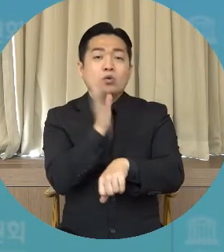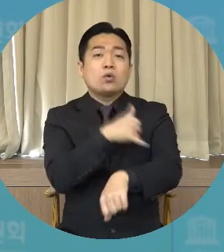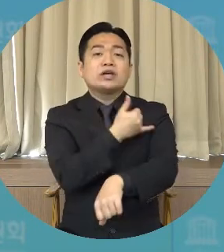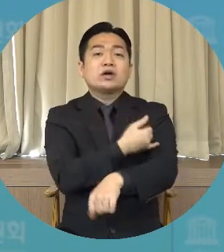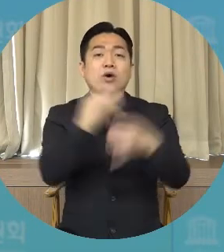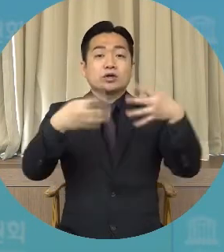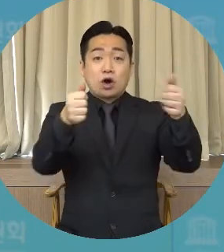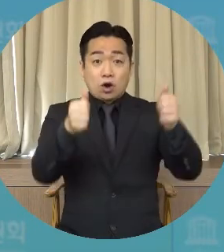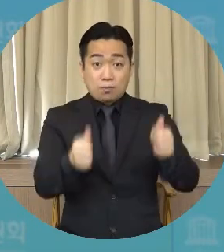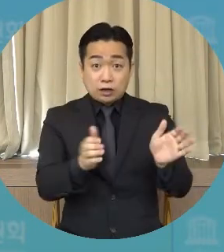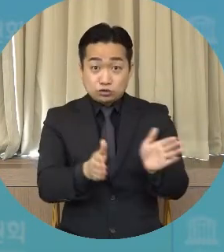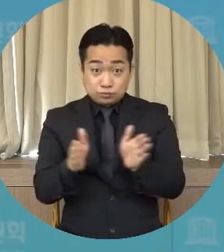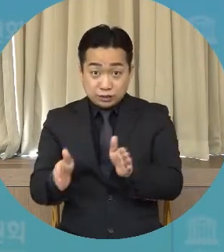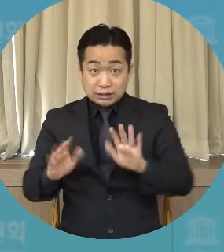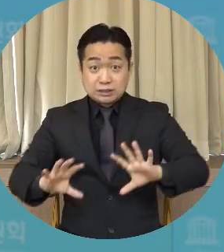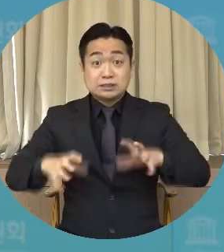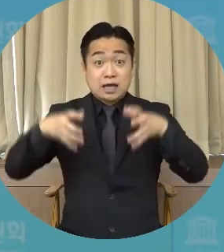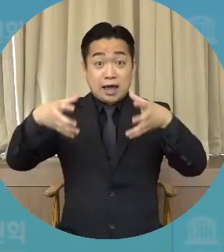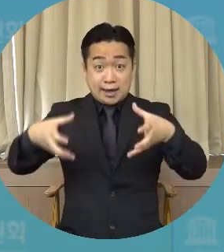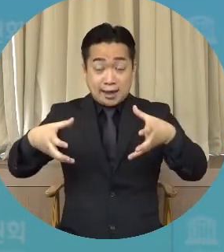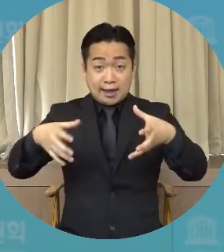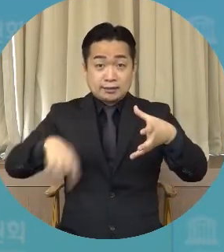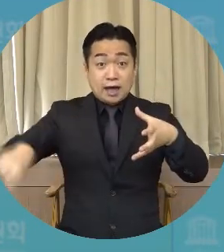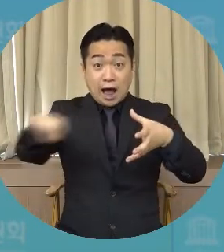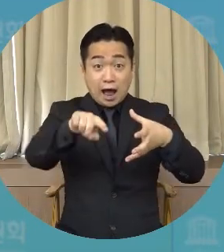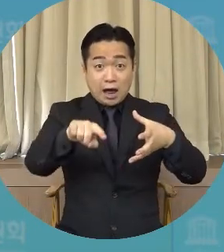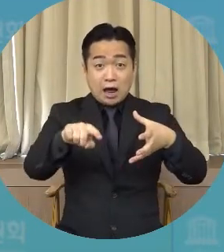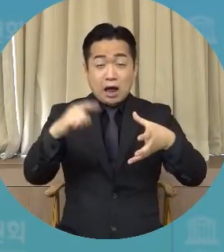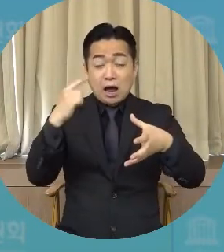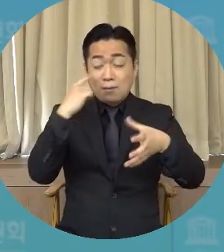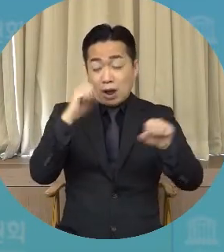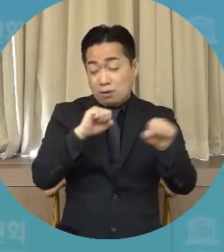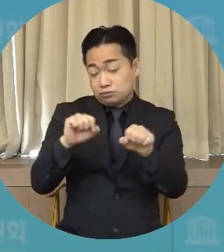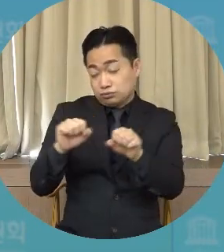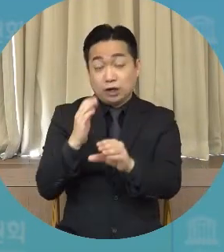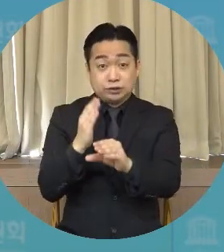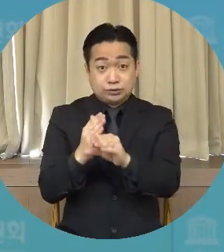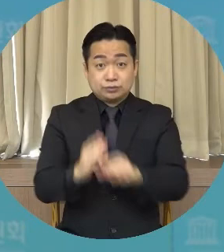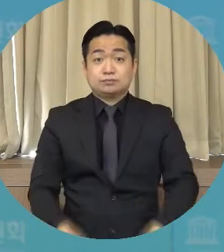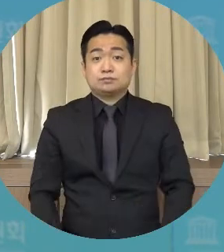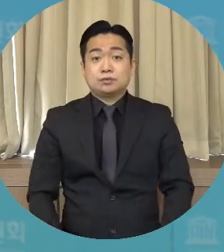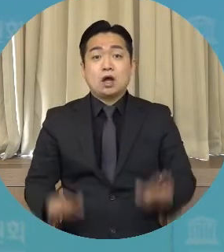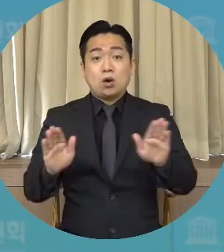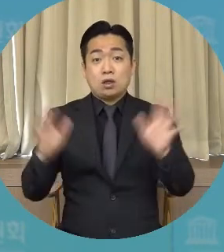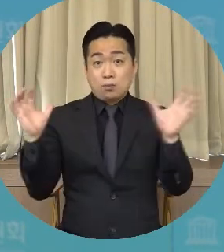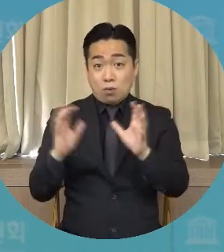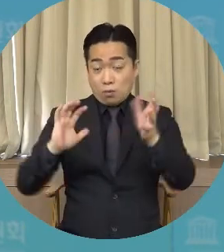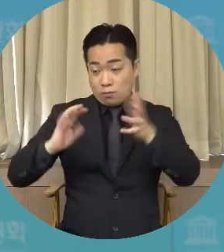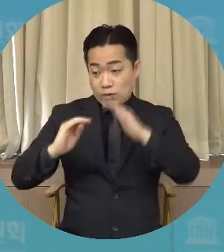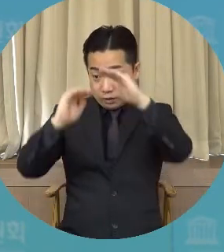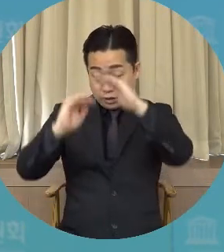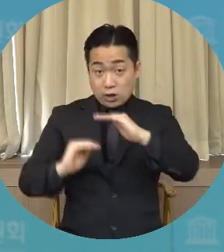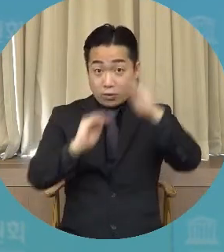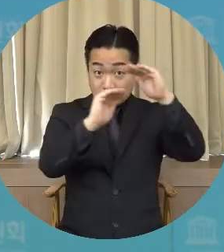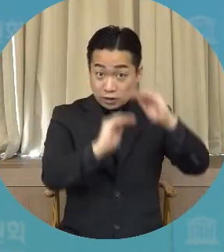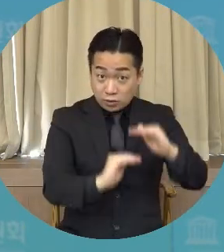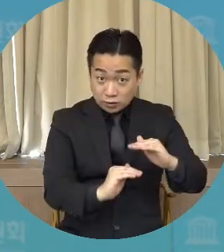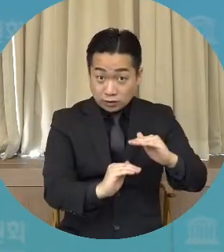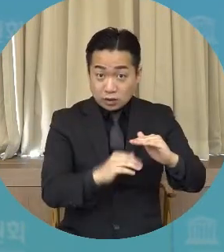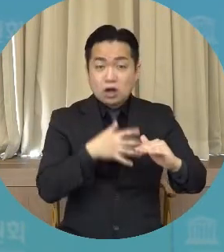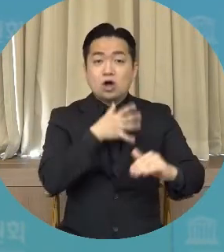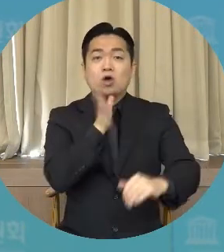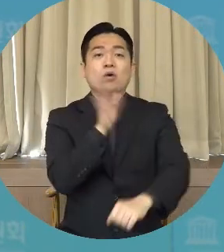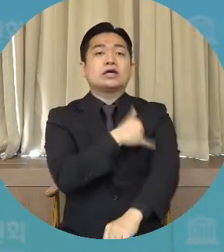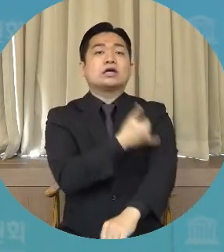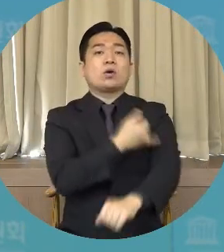논의가 전 세계적으로 활발하게 진행되고 있습니다. 오늘 포럼의 논의들은 노인인권협약 성안에